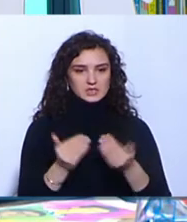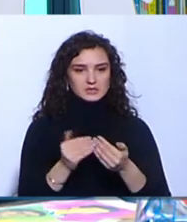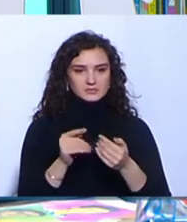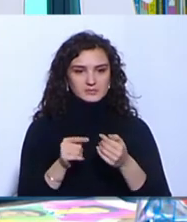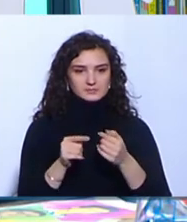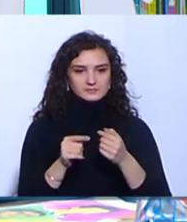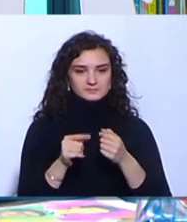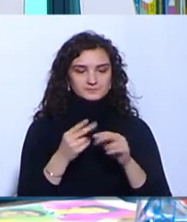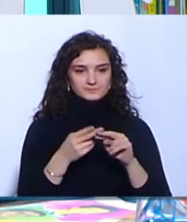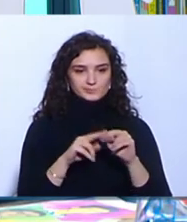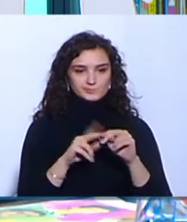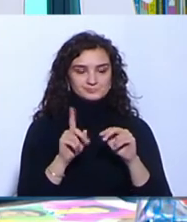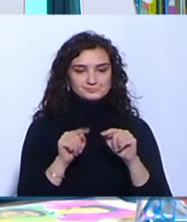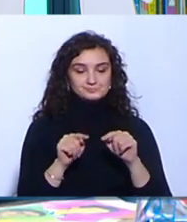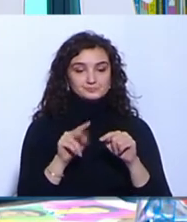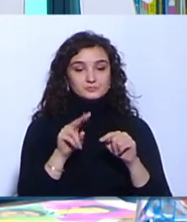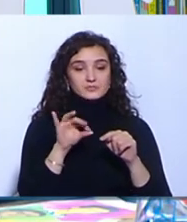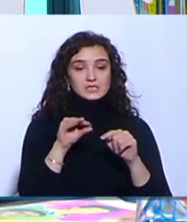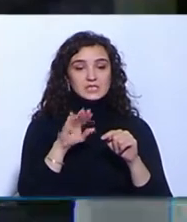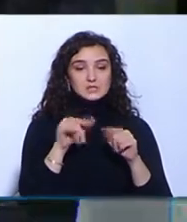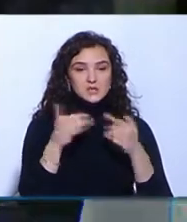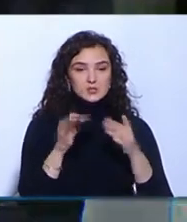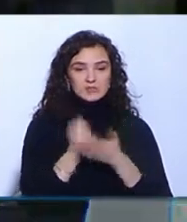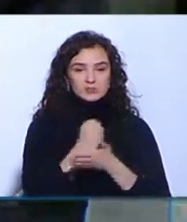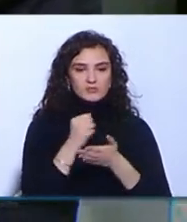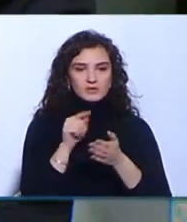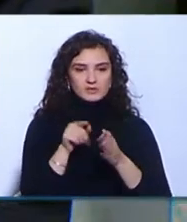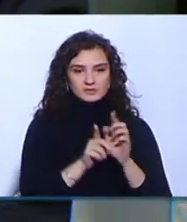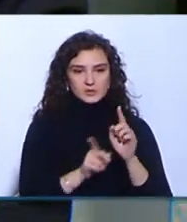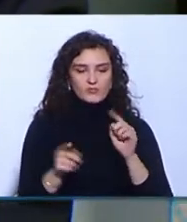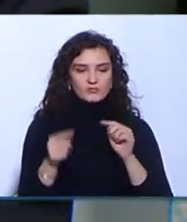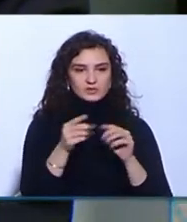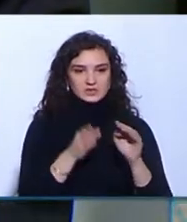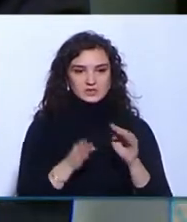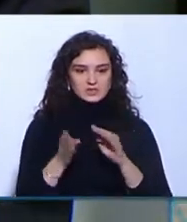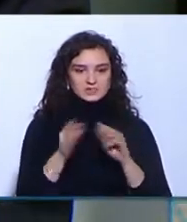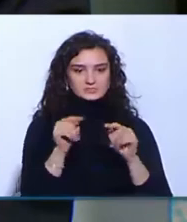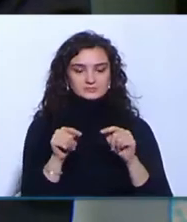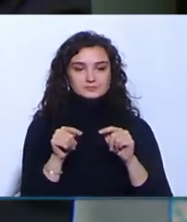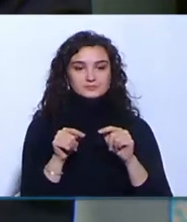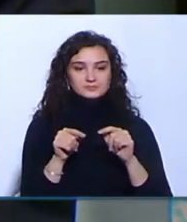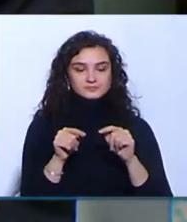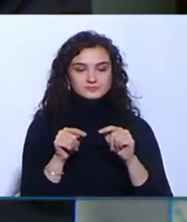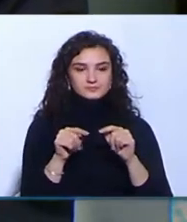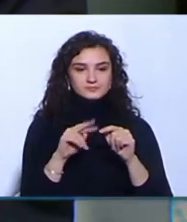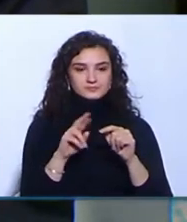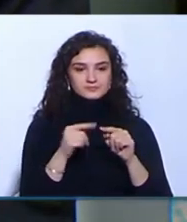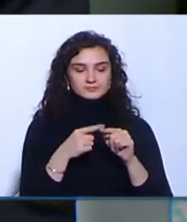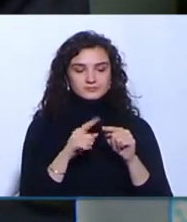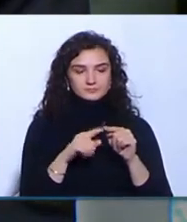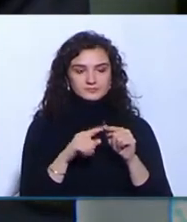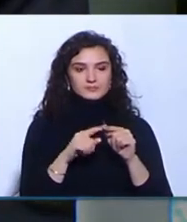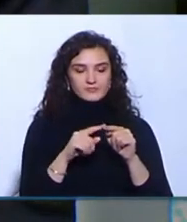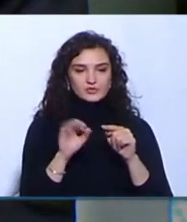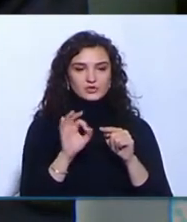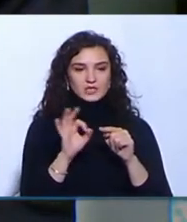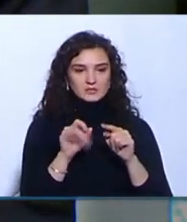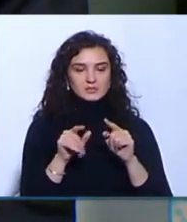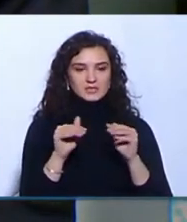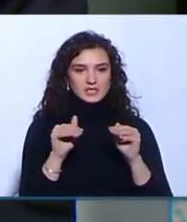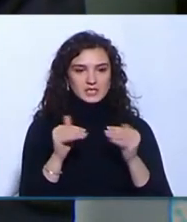ნაკლები. რატო? იმიტომ რომ ლიმფა უკვე იპოვა ის შემოვლითი გზა. გამიგეთ? და შედარებით ნაკლები